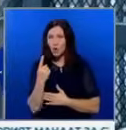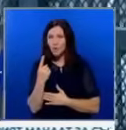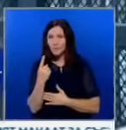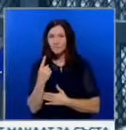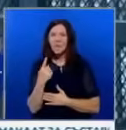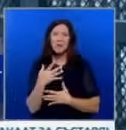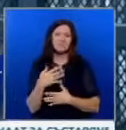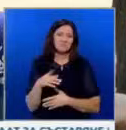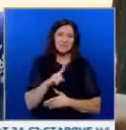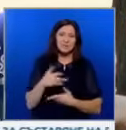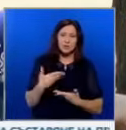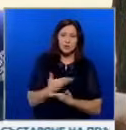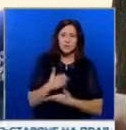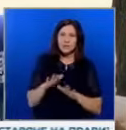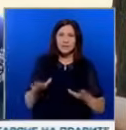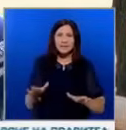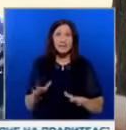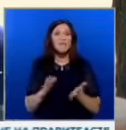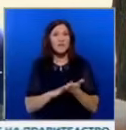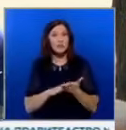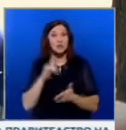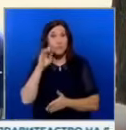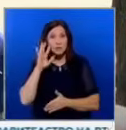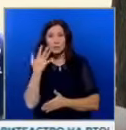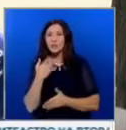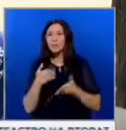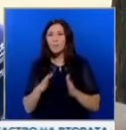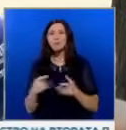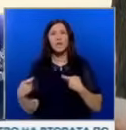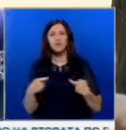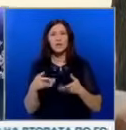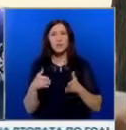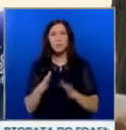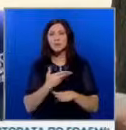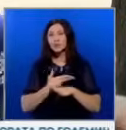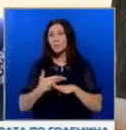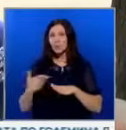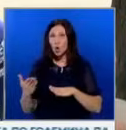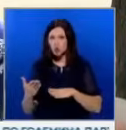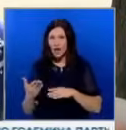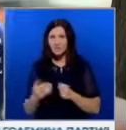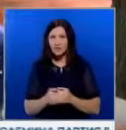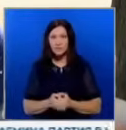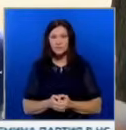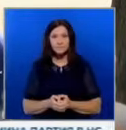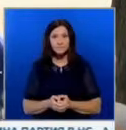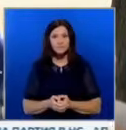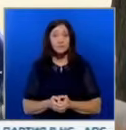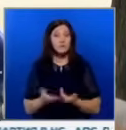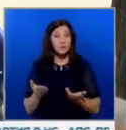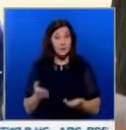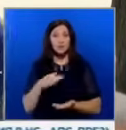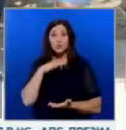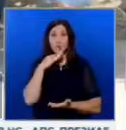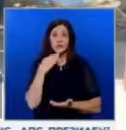Така безхаберие на децата. Фактът, че безумията по пътищата и войната по пътищата продължава, е